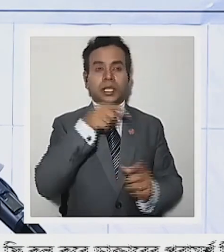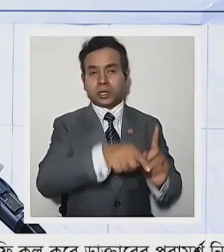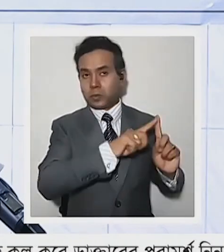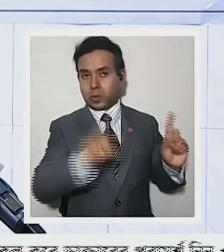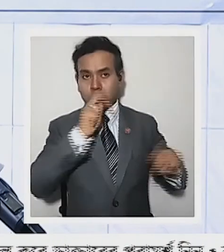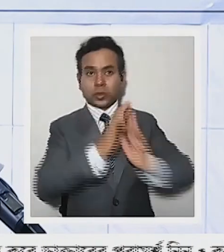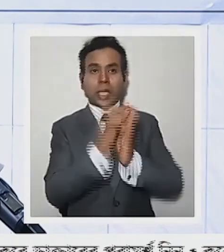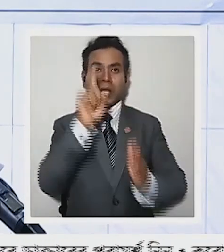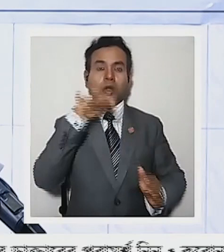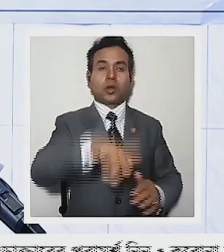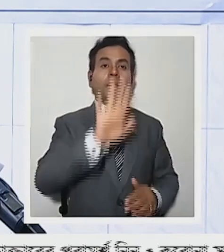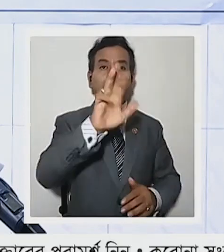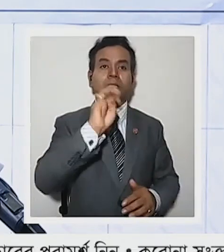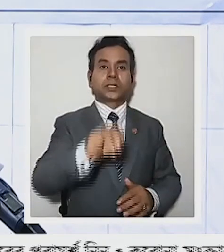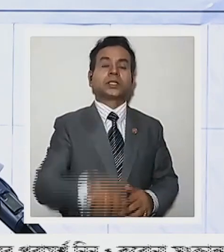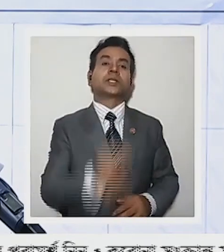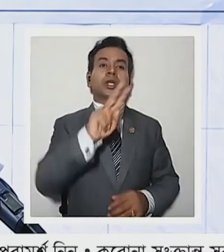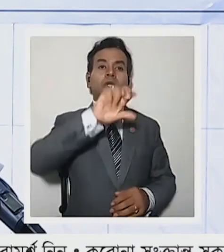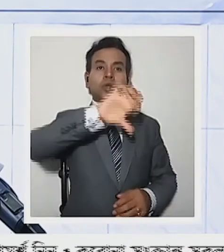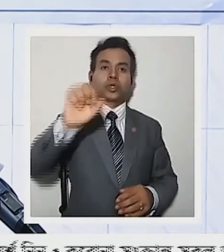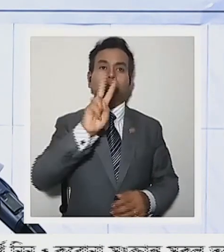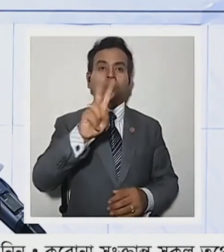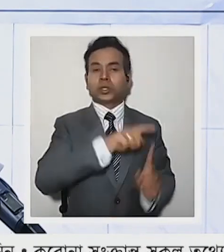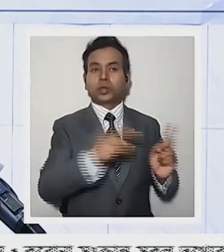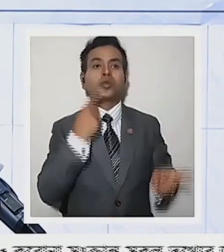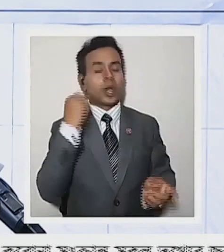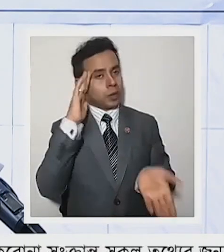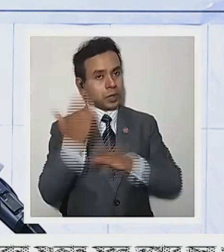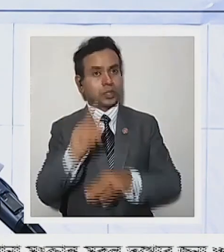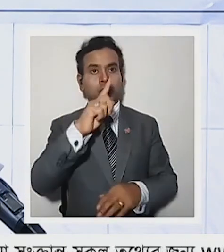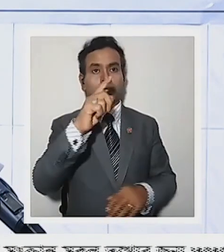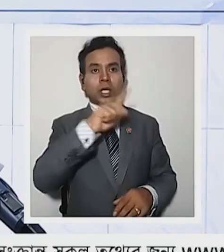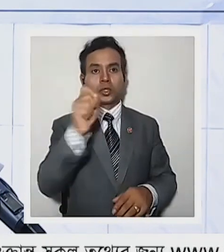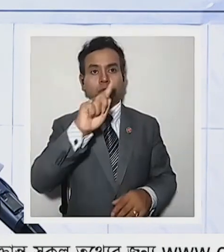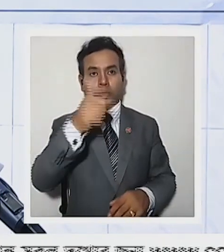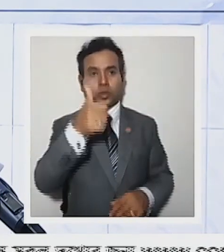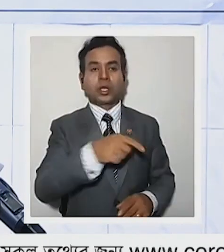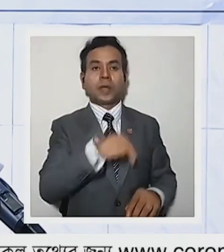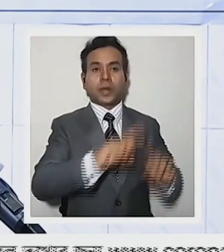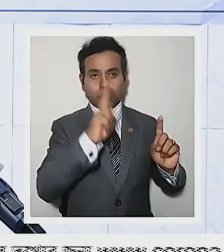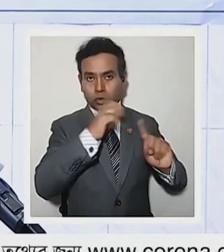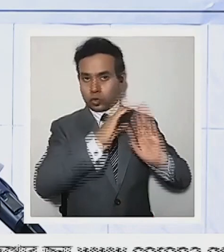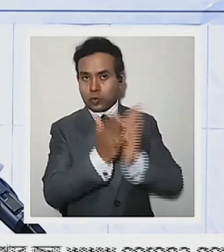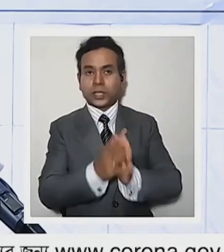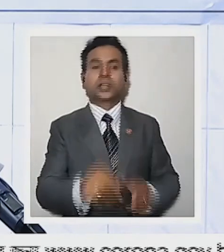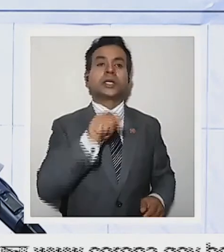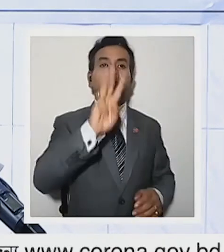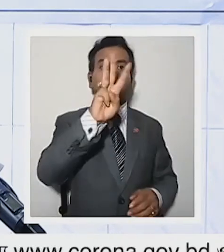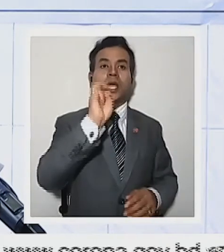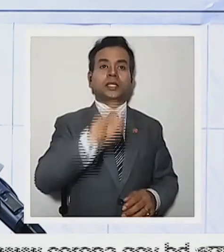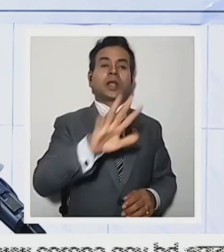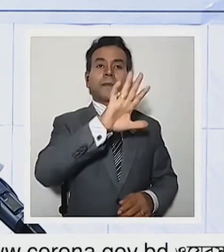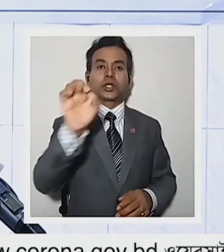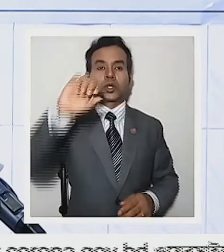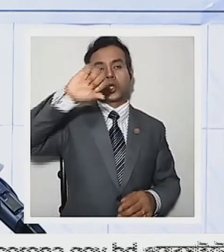শনাক্ত হয়েছে ৫,০২০ জন এবং এ পর্যন্ত ১০৫,৯০২ জন, মৃত্যু ২৪ ঘন্টা ১১৬ জন এবং